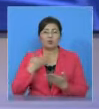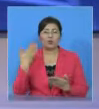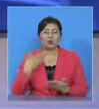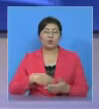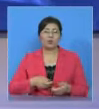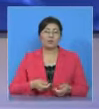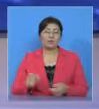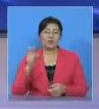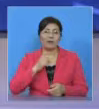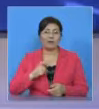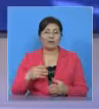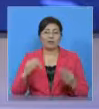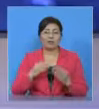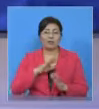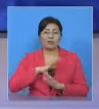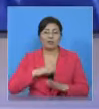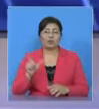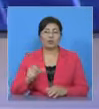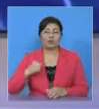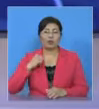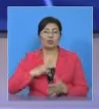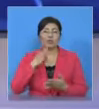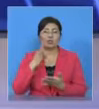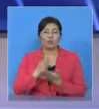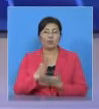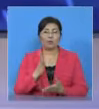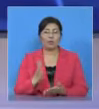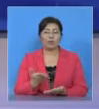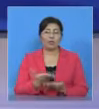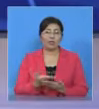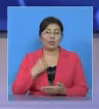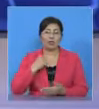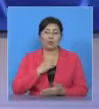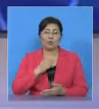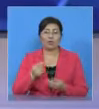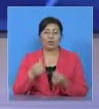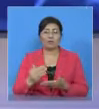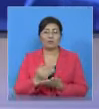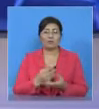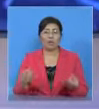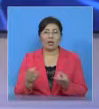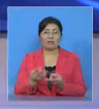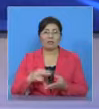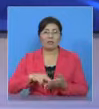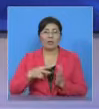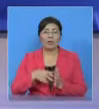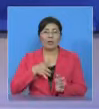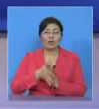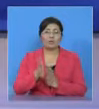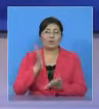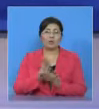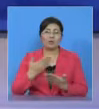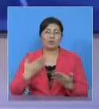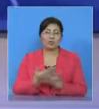пәтер иелерінің кооперативтері емес, тұрғындардың өздері жауапты болады. Яғни өздері қаражат жинап, қажетті мақсатқа жұмсайды. Жаңа